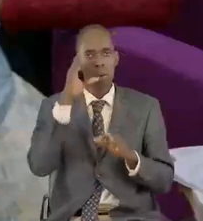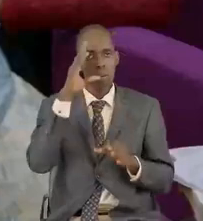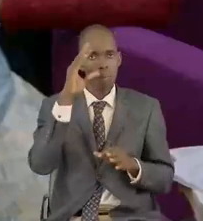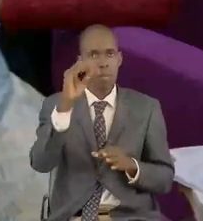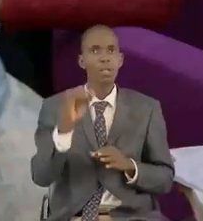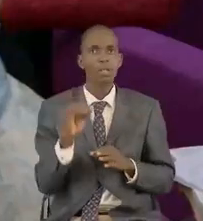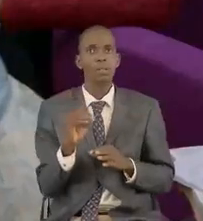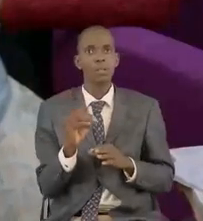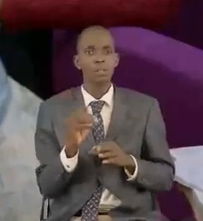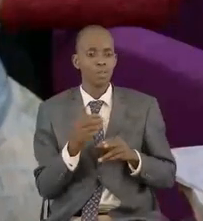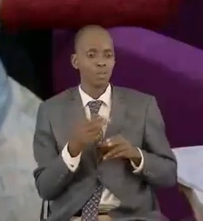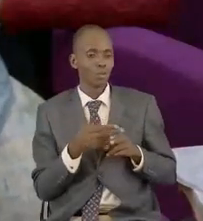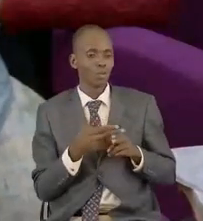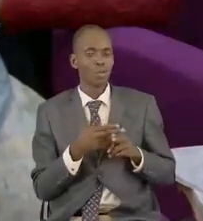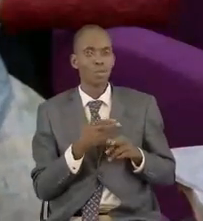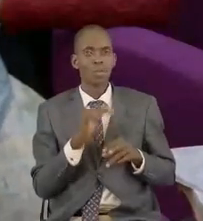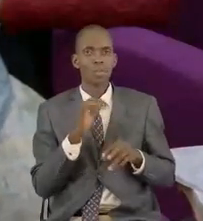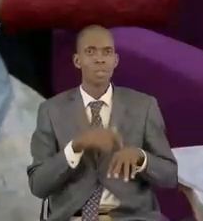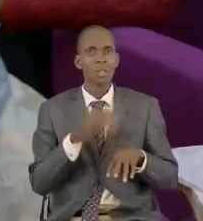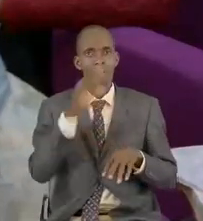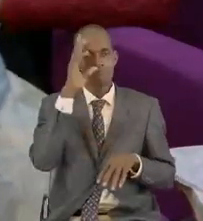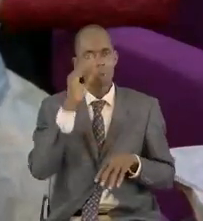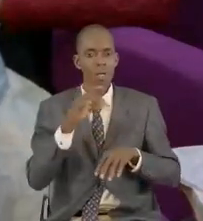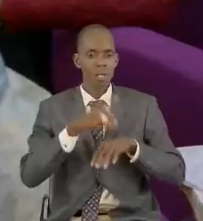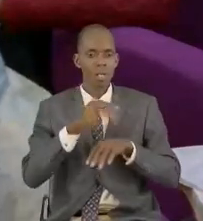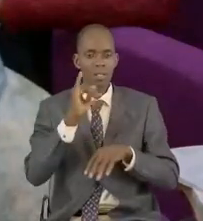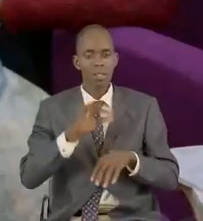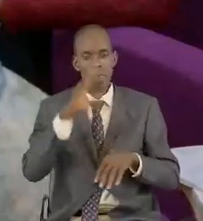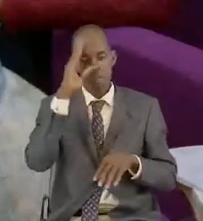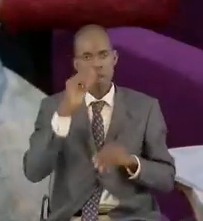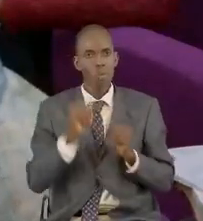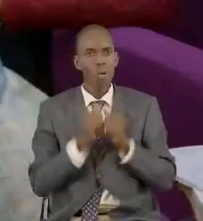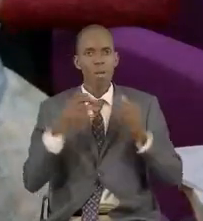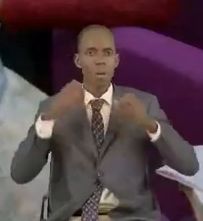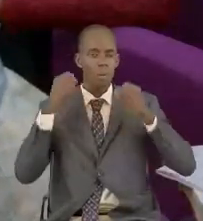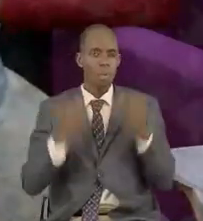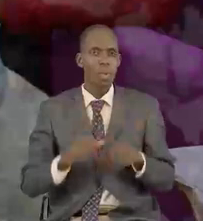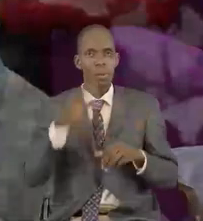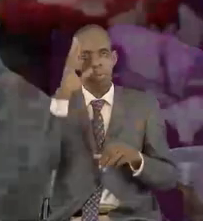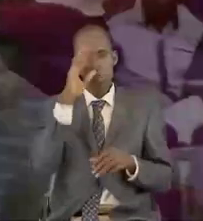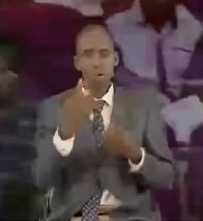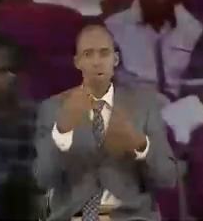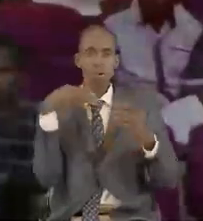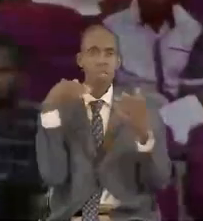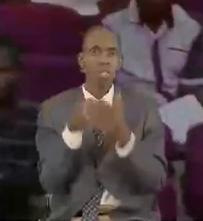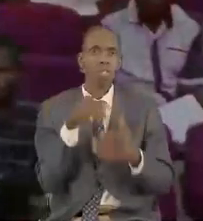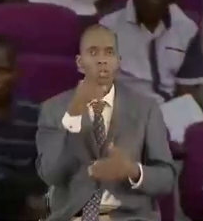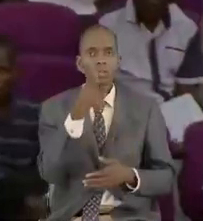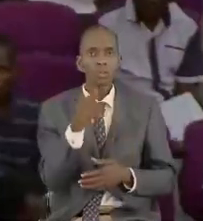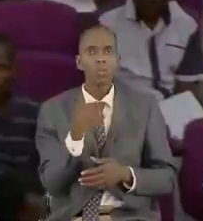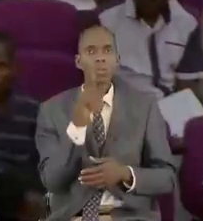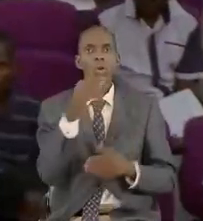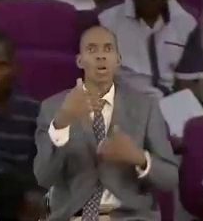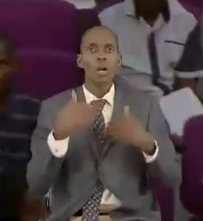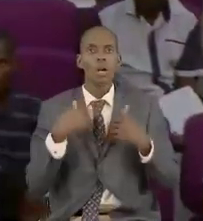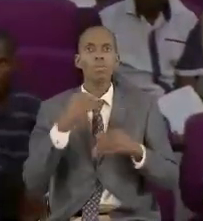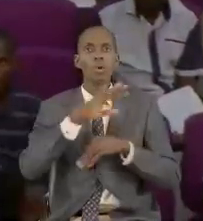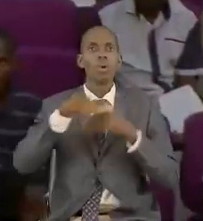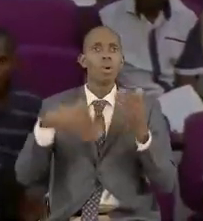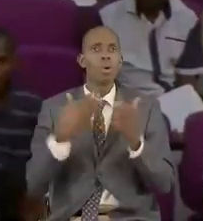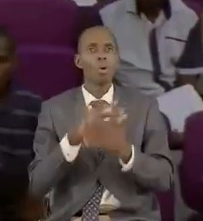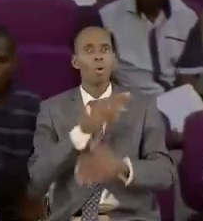temporaire l'homme terrestre l'homme impuissant faible s'il se lève contre toi tu as le dieu